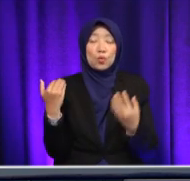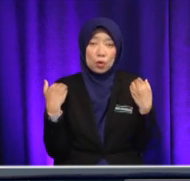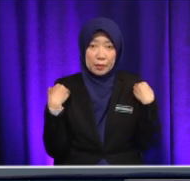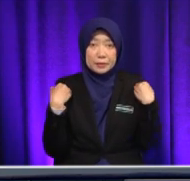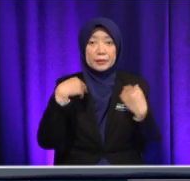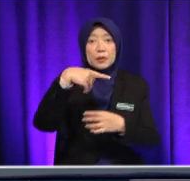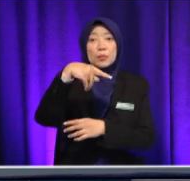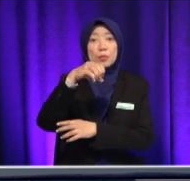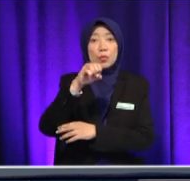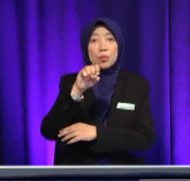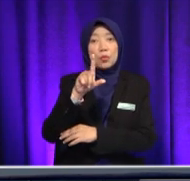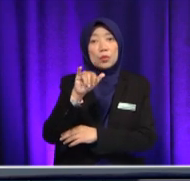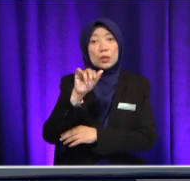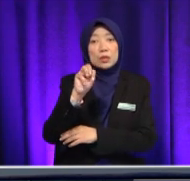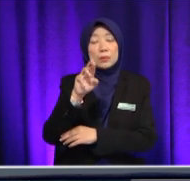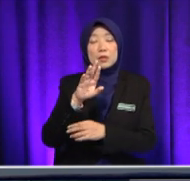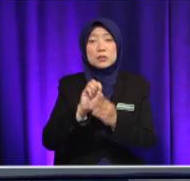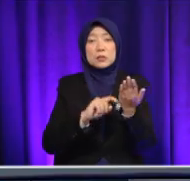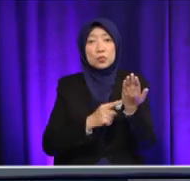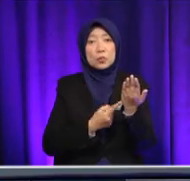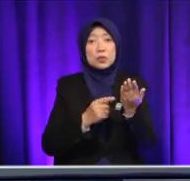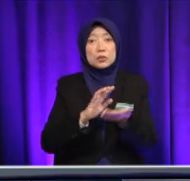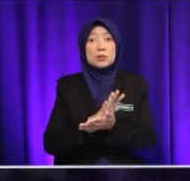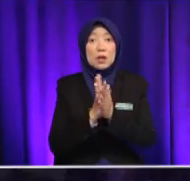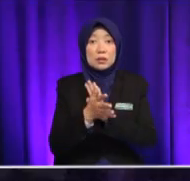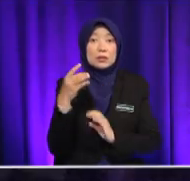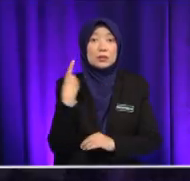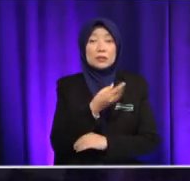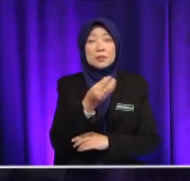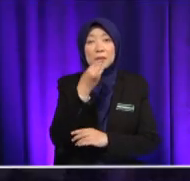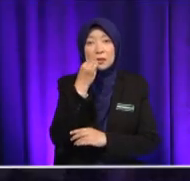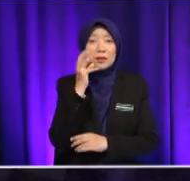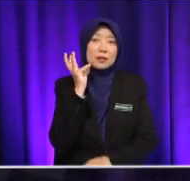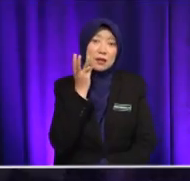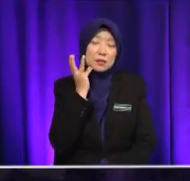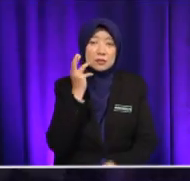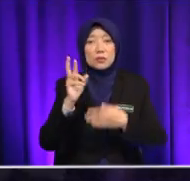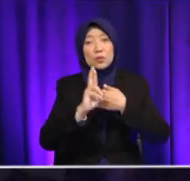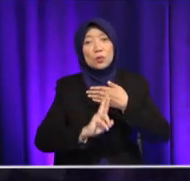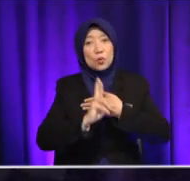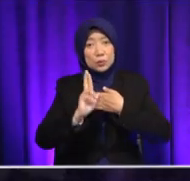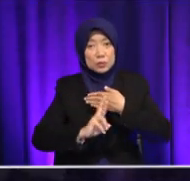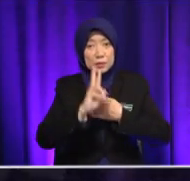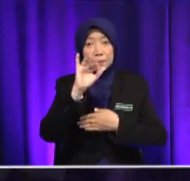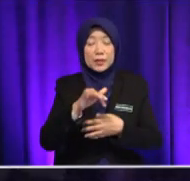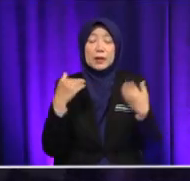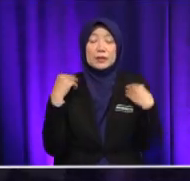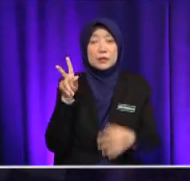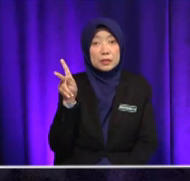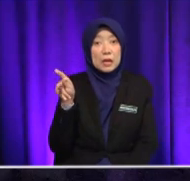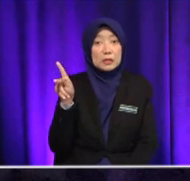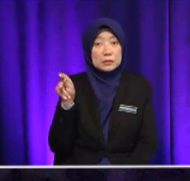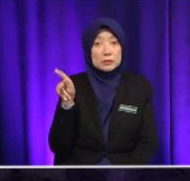jadi. Oh, ada. Kita makan hari-hari kita makan nasi, makan roti. Yeah. Okey, yang mengandungi kanji. Mm-hmm.